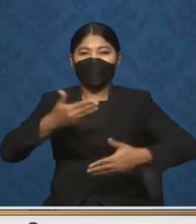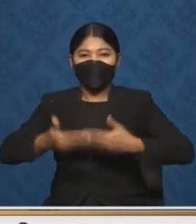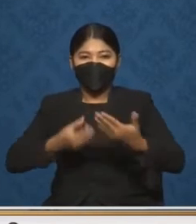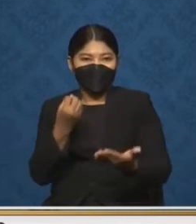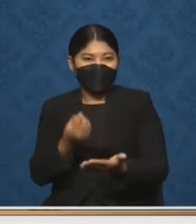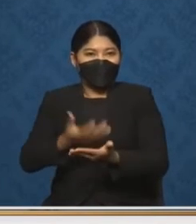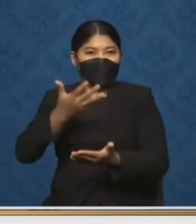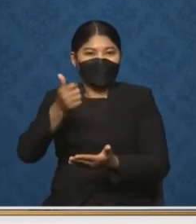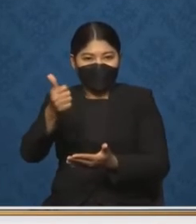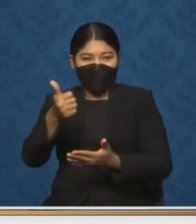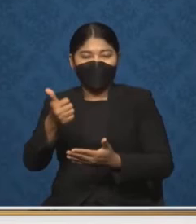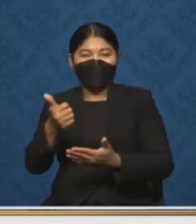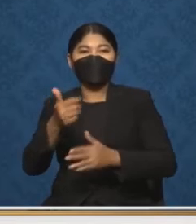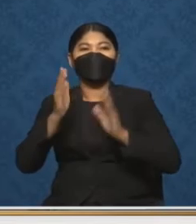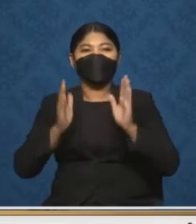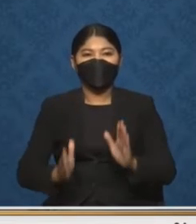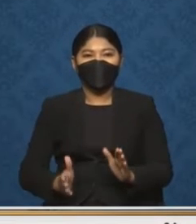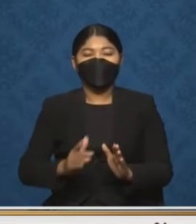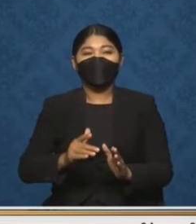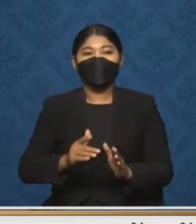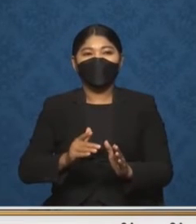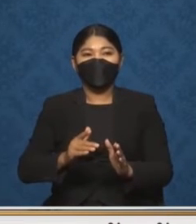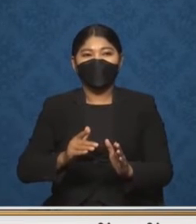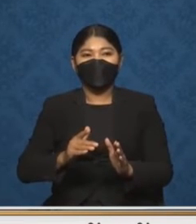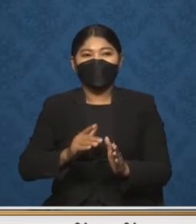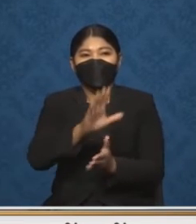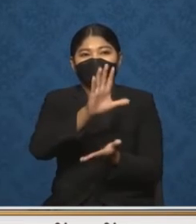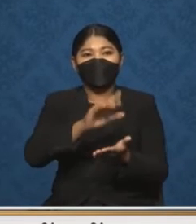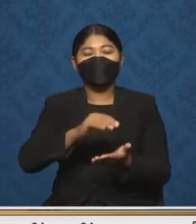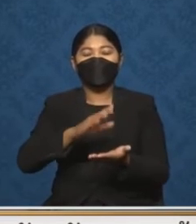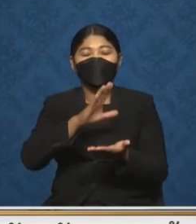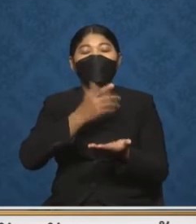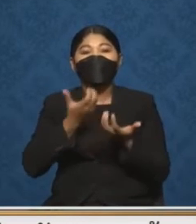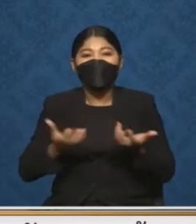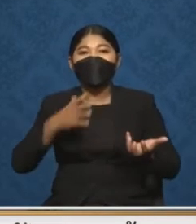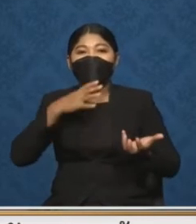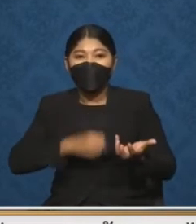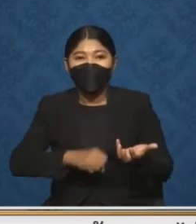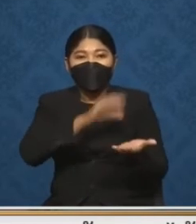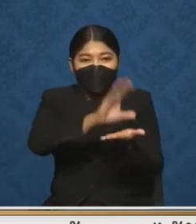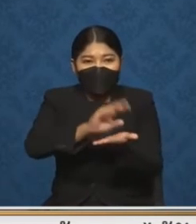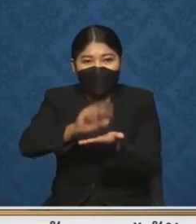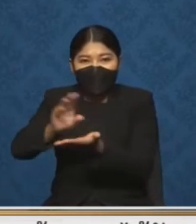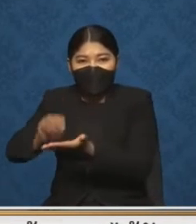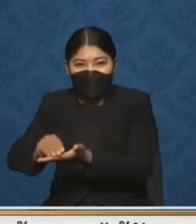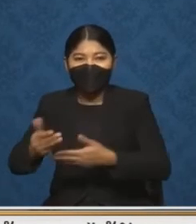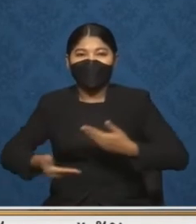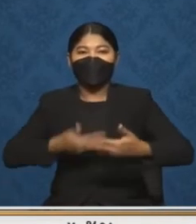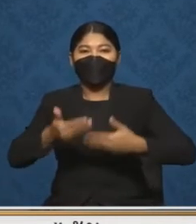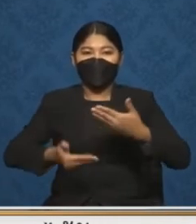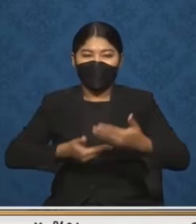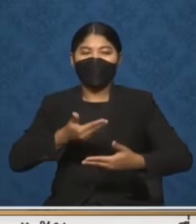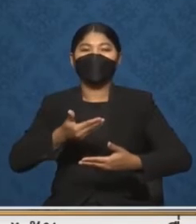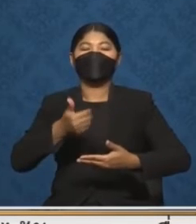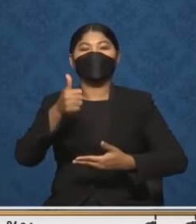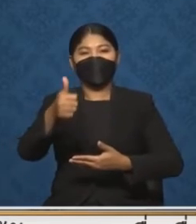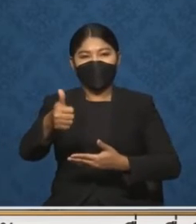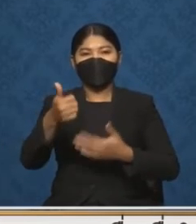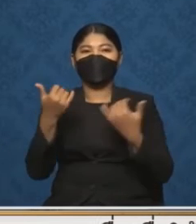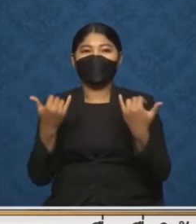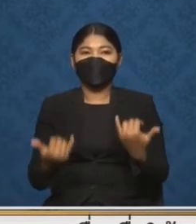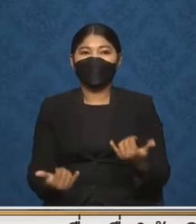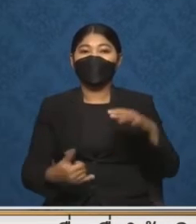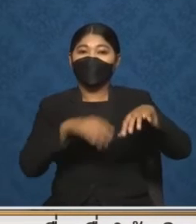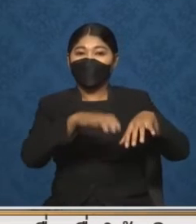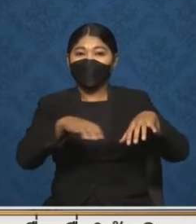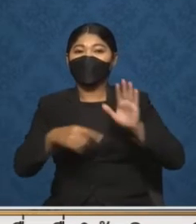ขึ้น สามารถทำคพงพอใจให้กับัญดาคนทเก็บเสรกระดาษหสมบกวเชื่อว่า ถาหนวยงานอยเช่นอย่